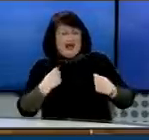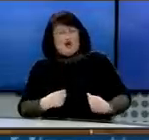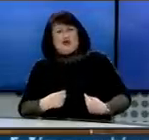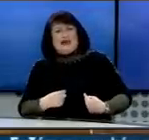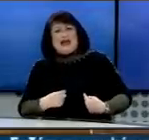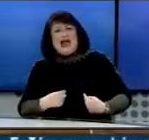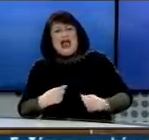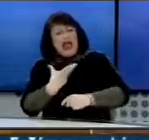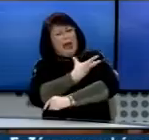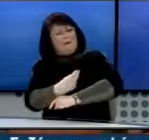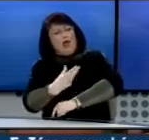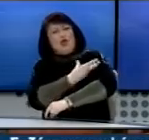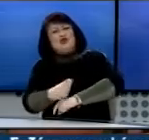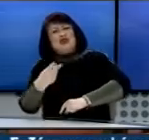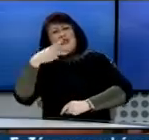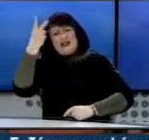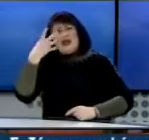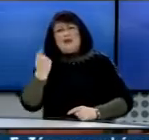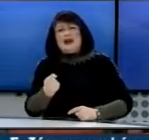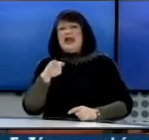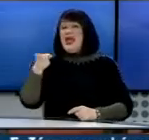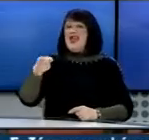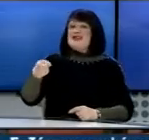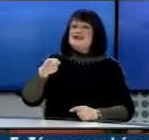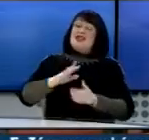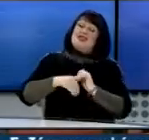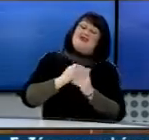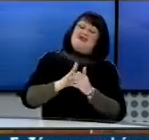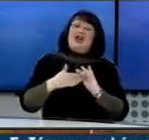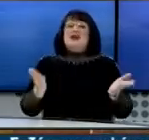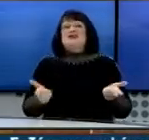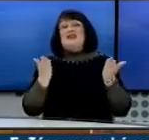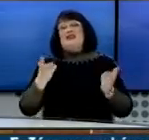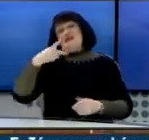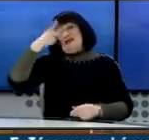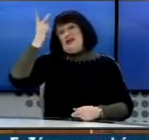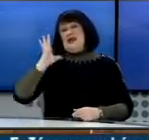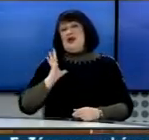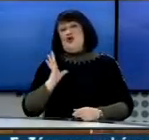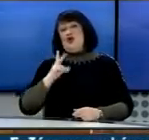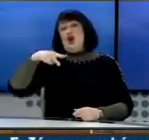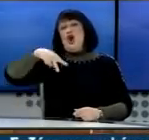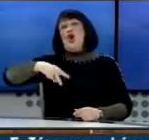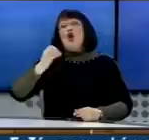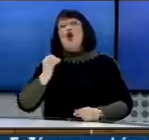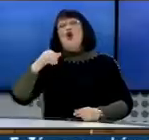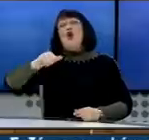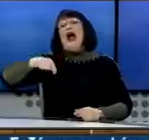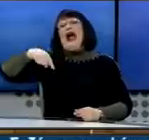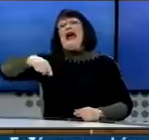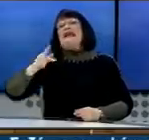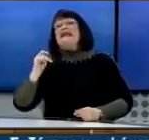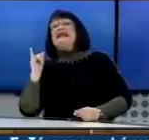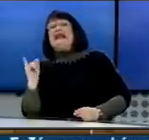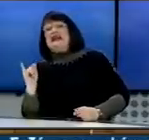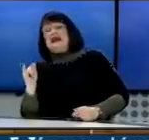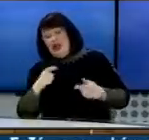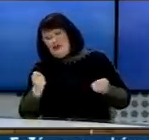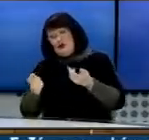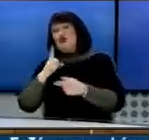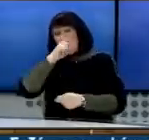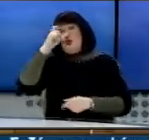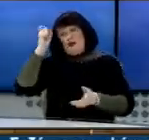Ούτε αυτό δεν μπορούσατε να κάνετε εσείς που κόπτεστε δήθεν για τα δικαιώματα των ΛΟΑΤ και συμπολιτών μας. Ούτε αυτό